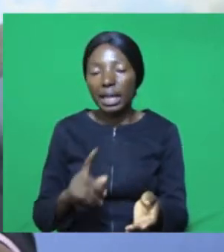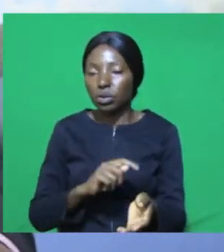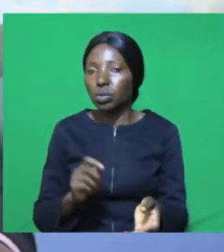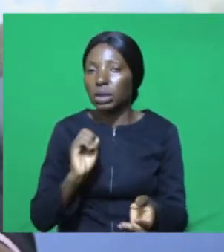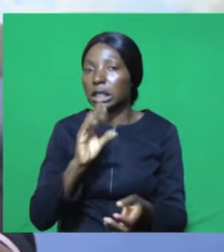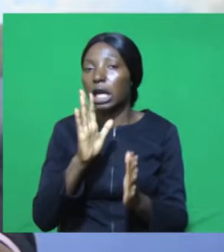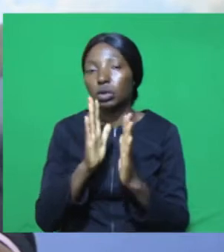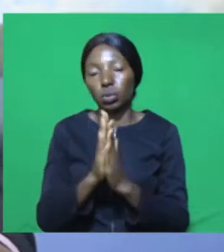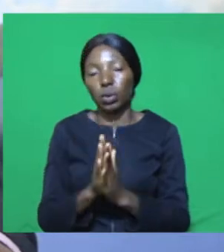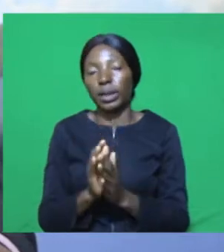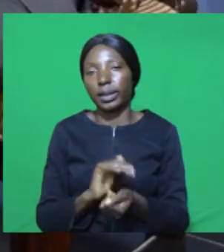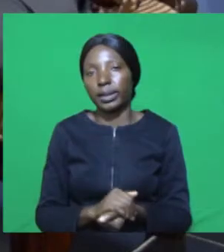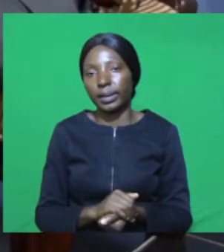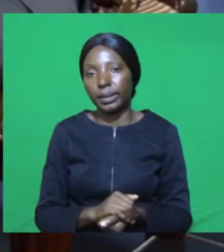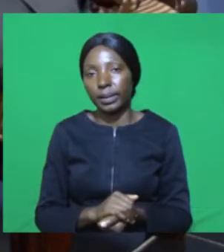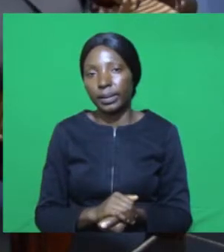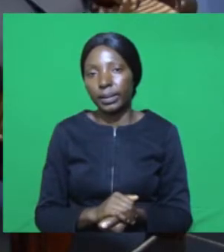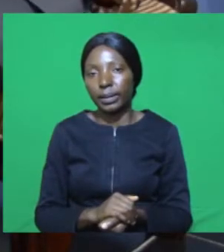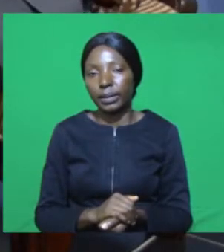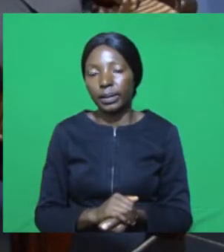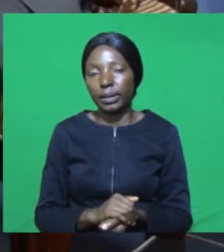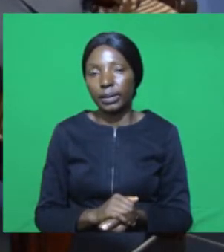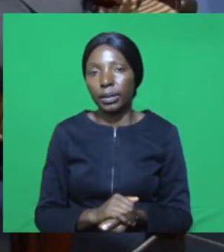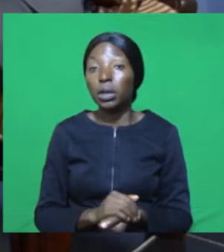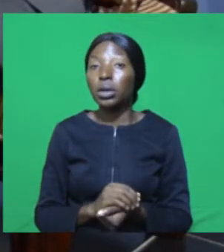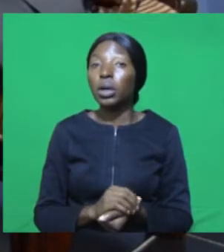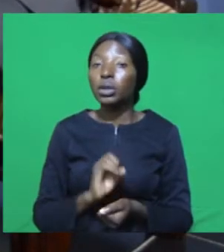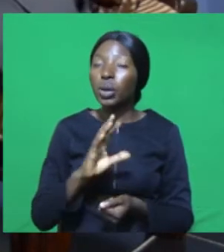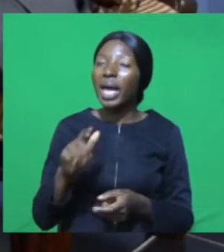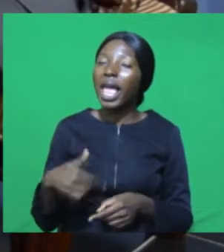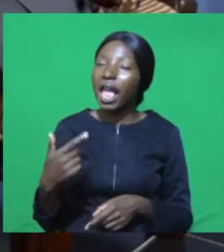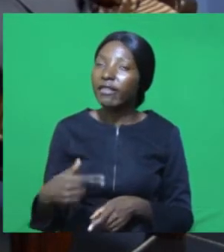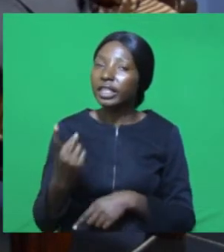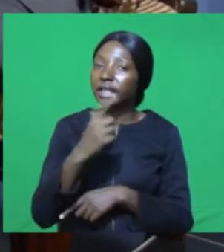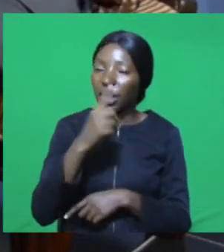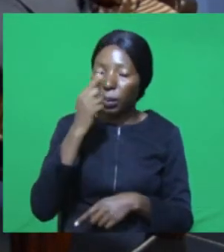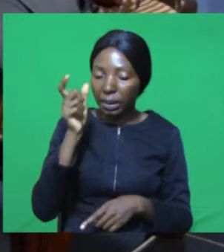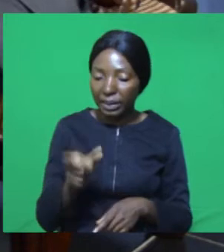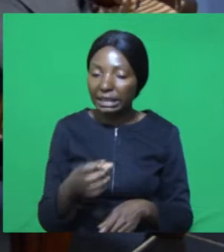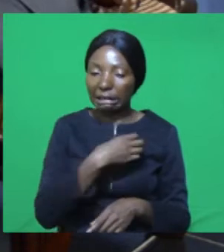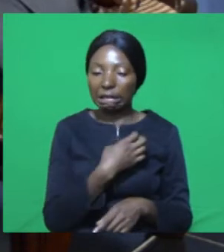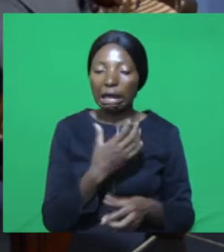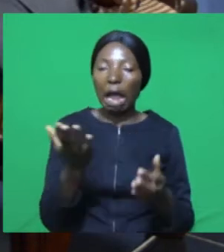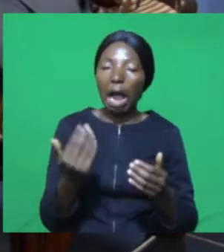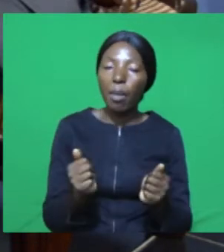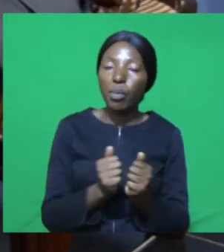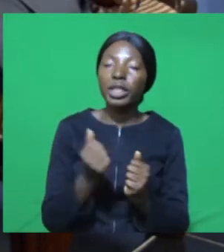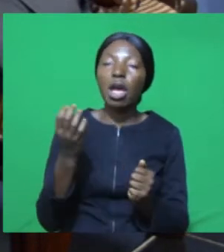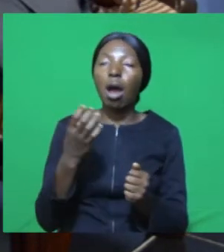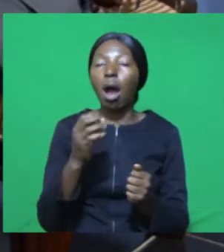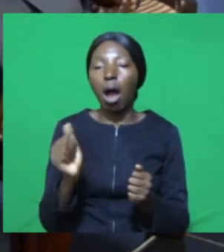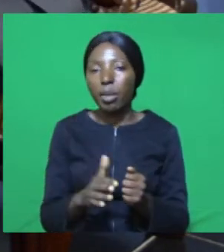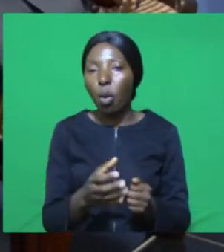msamichuwa. Okay. Saka zaiti. Saka zaiti ka every day. Okay. So